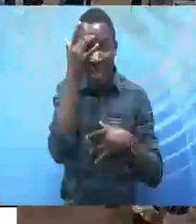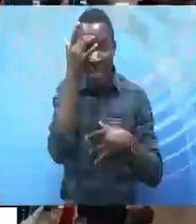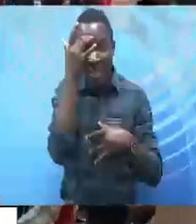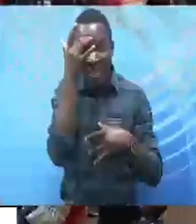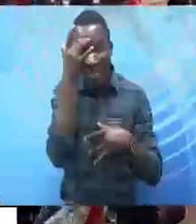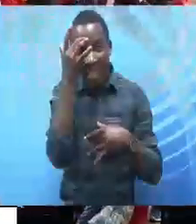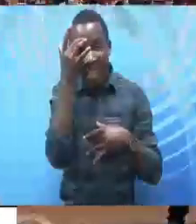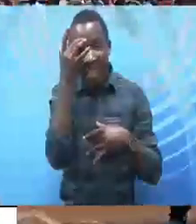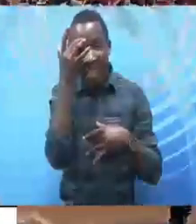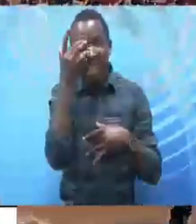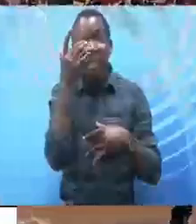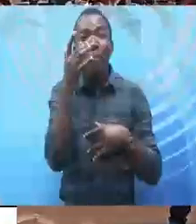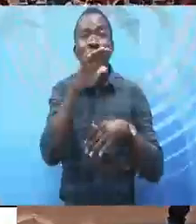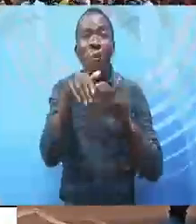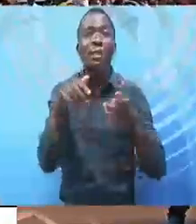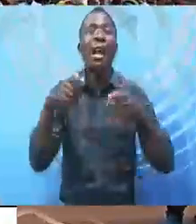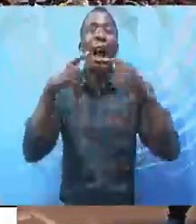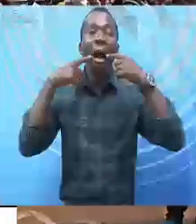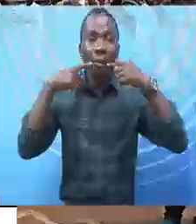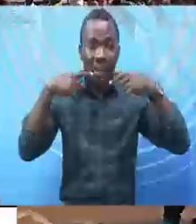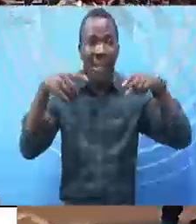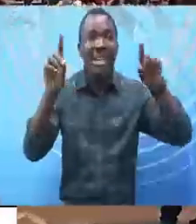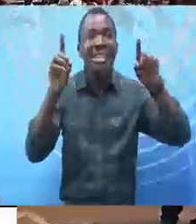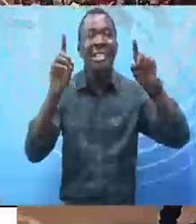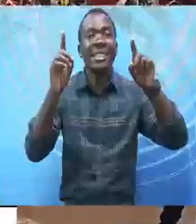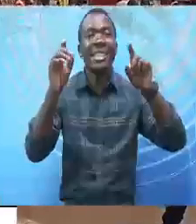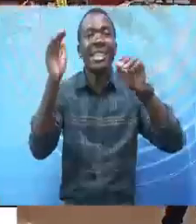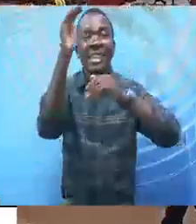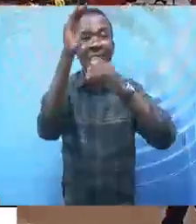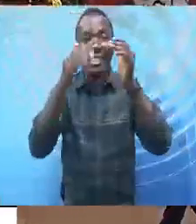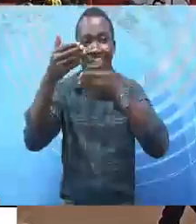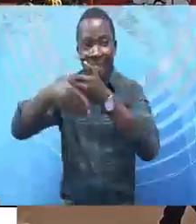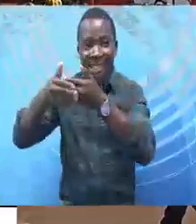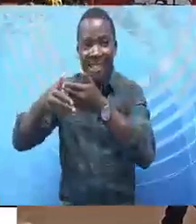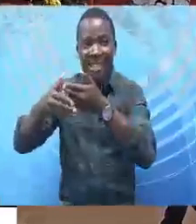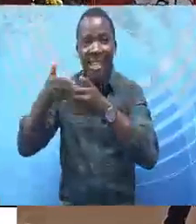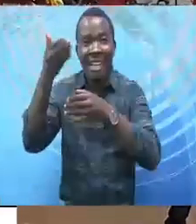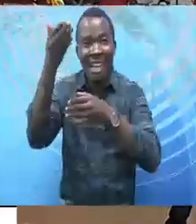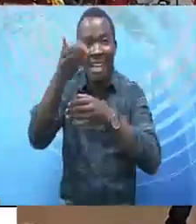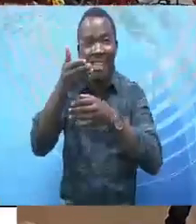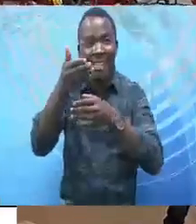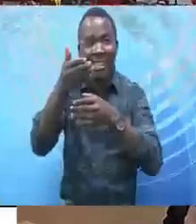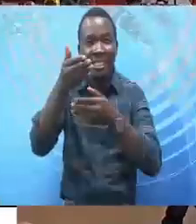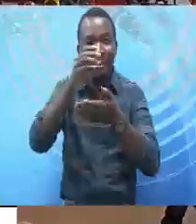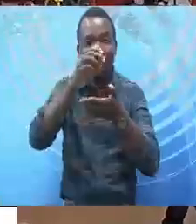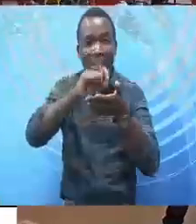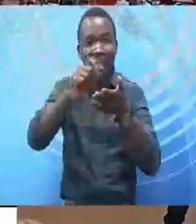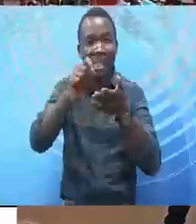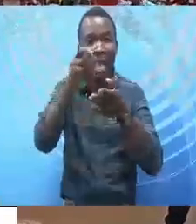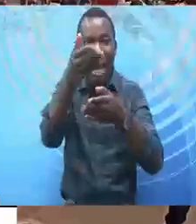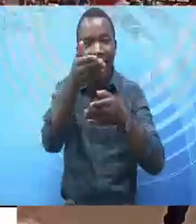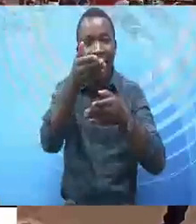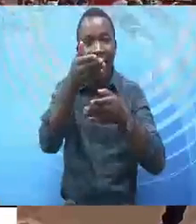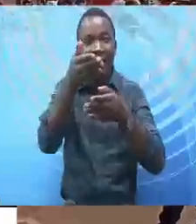yandura, bimenyeshe inzego zimwegereye. Hari imirongo ya telefone yashyizweho, hari abamutwarasibo